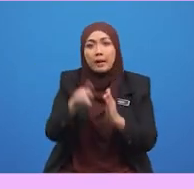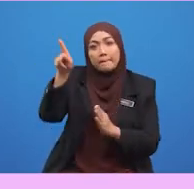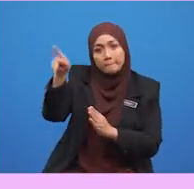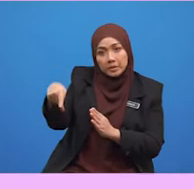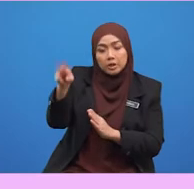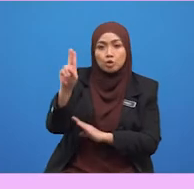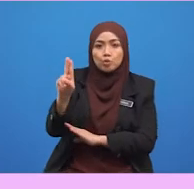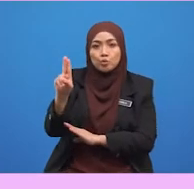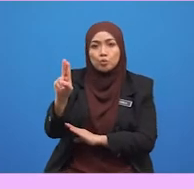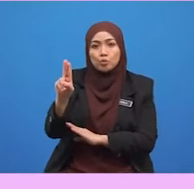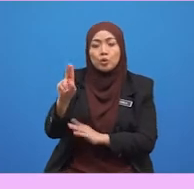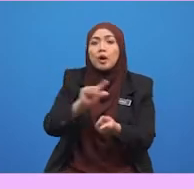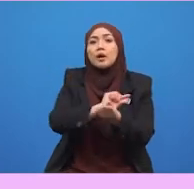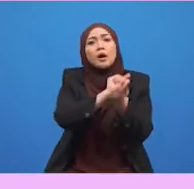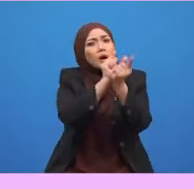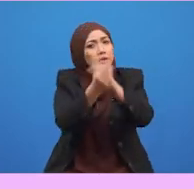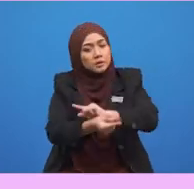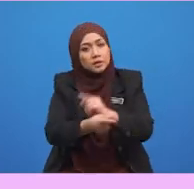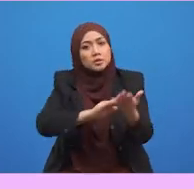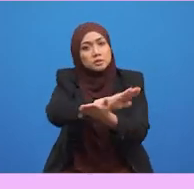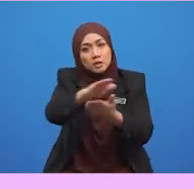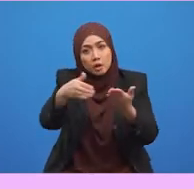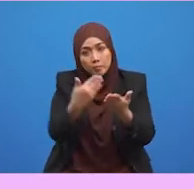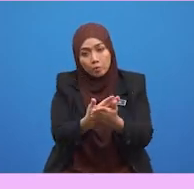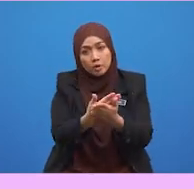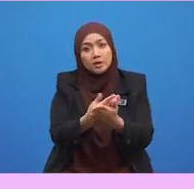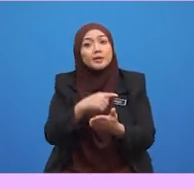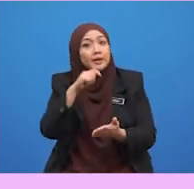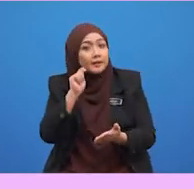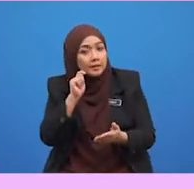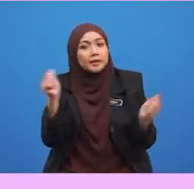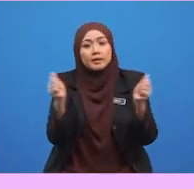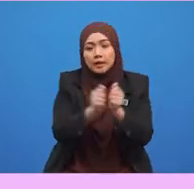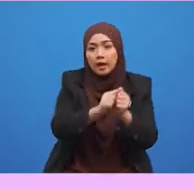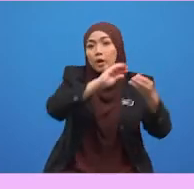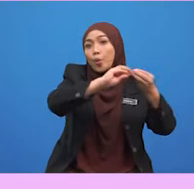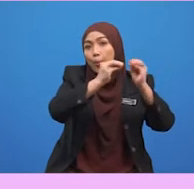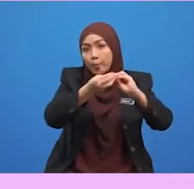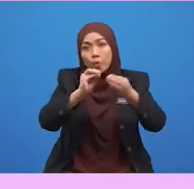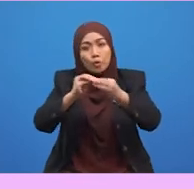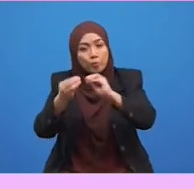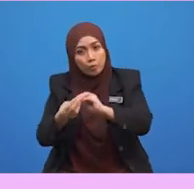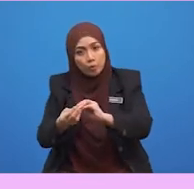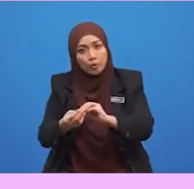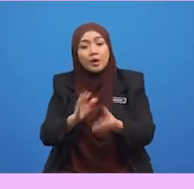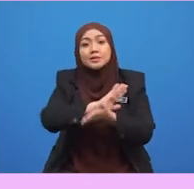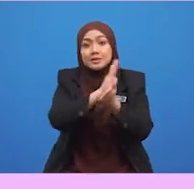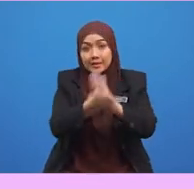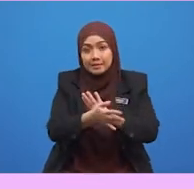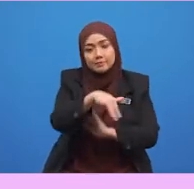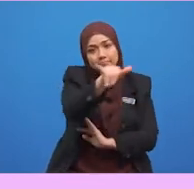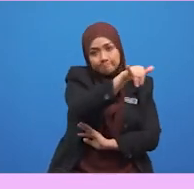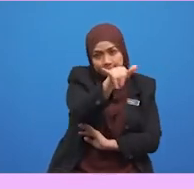tambah PU. Gantikan nilai setiap sisi tersebut. Maka perimeter